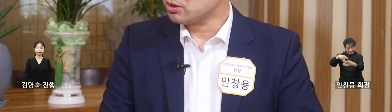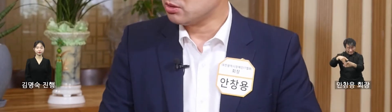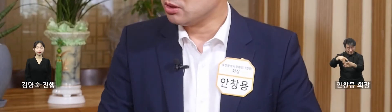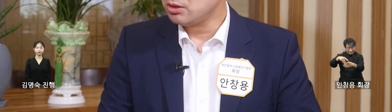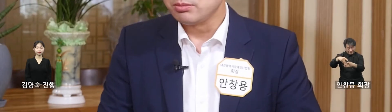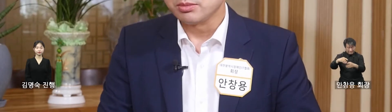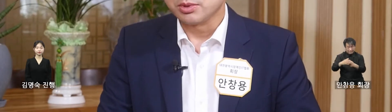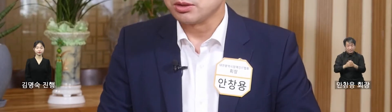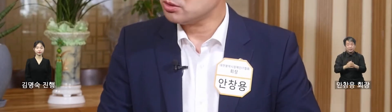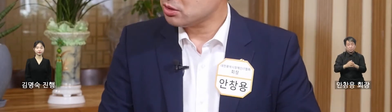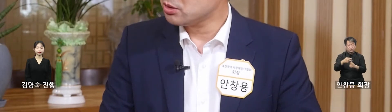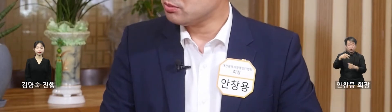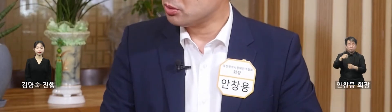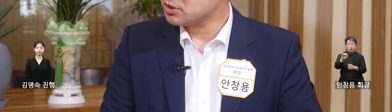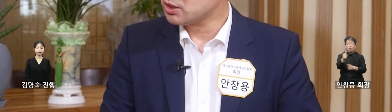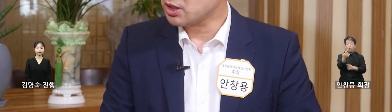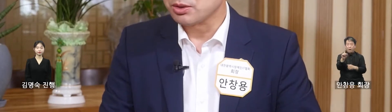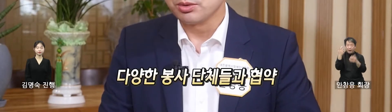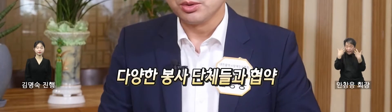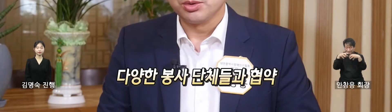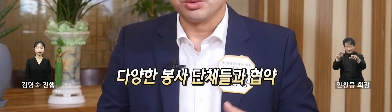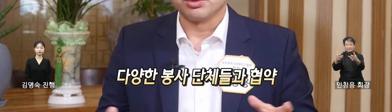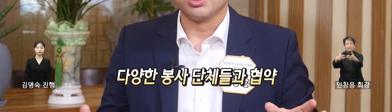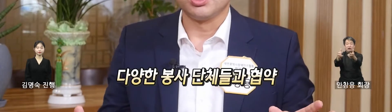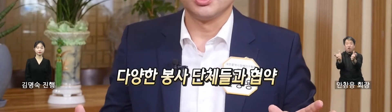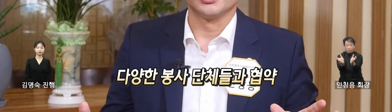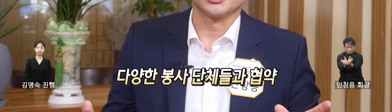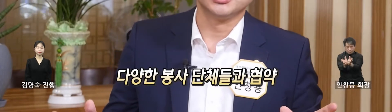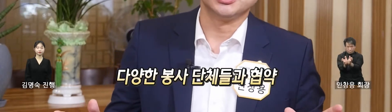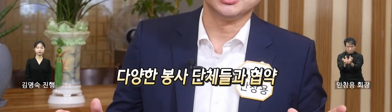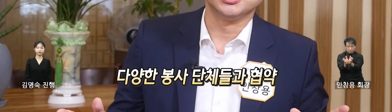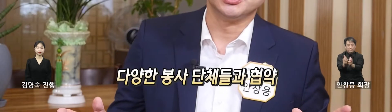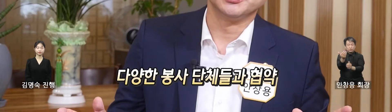청아라 유스클럽, 대전 청년봉사단